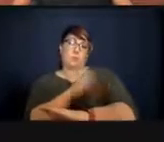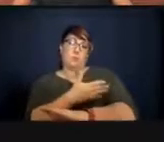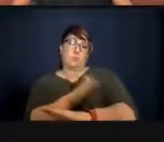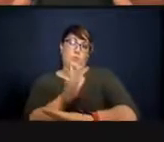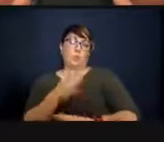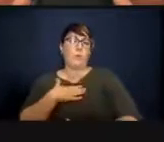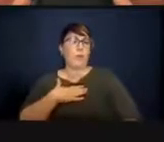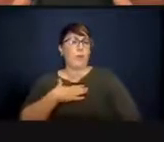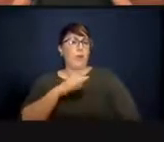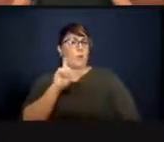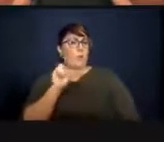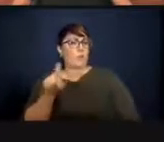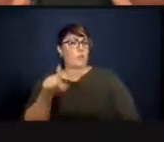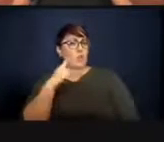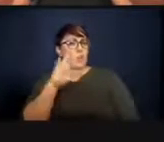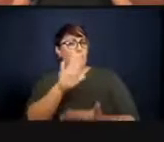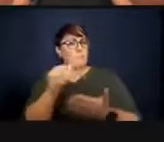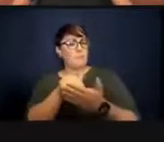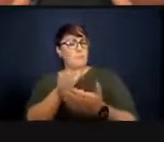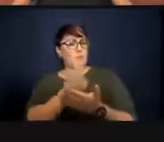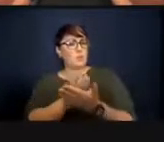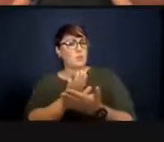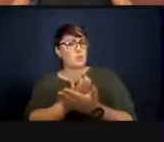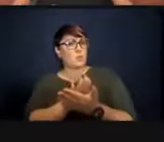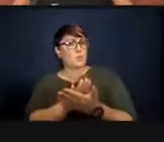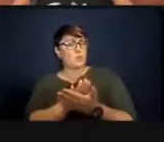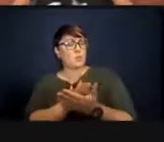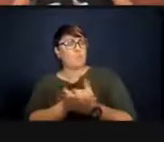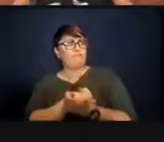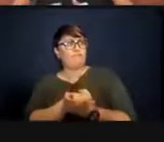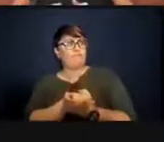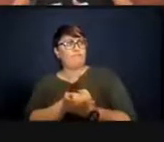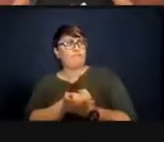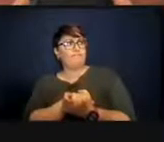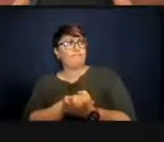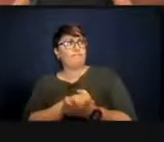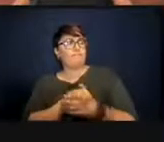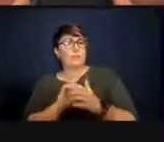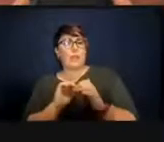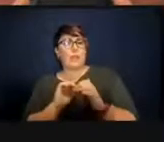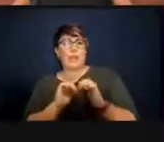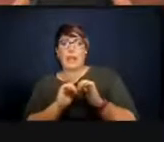changamkia swala la muziki. Kwa hivyo swali langu ni je,